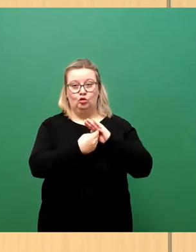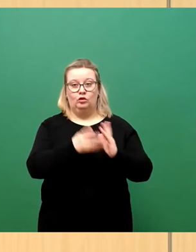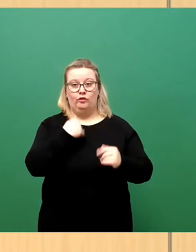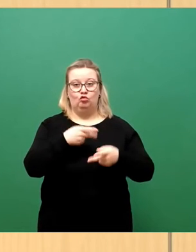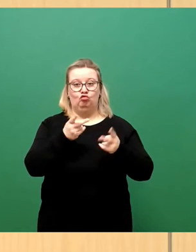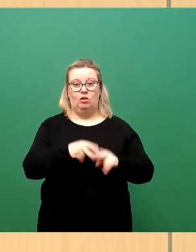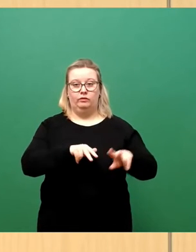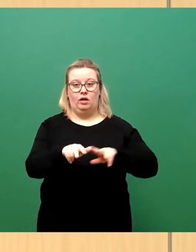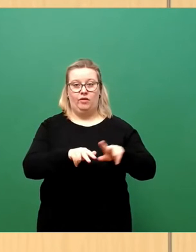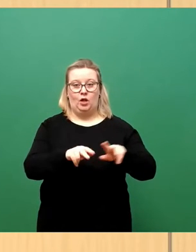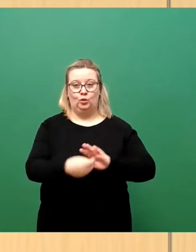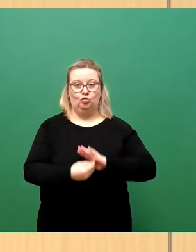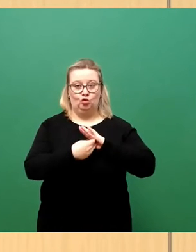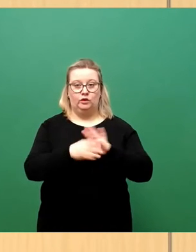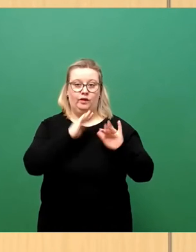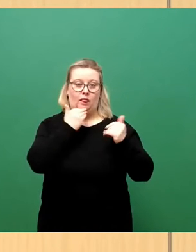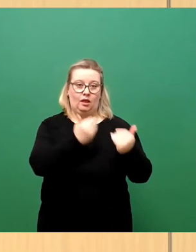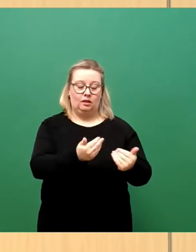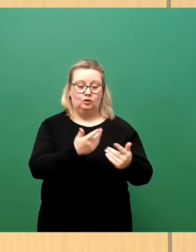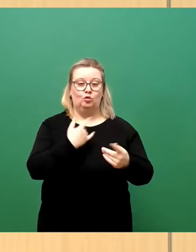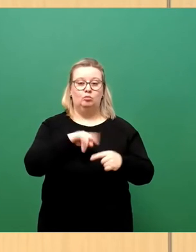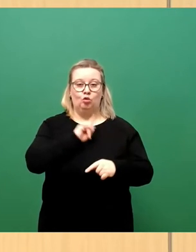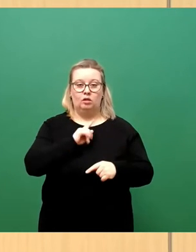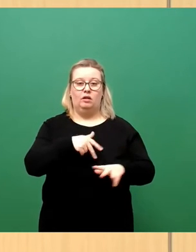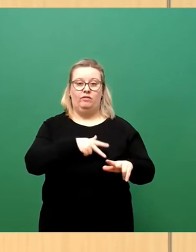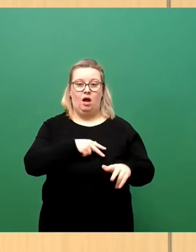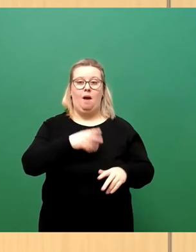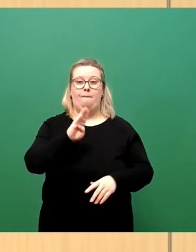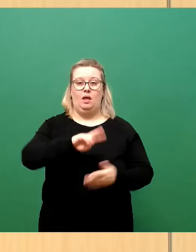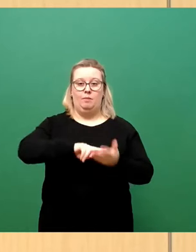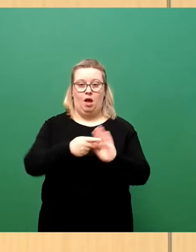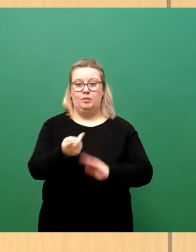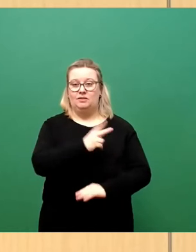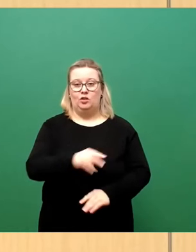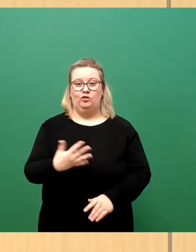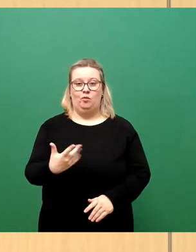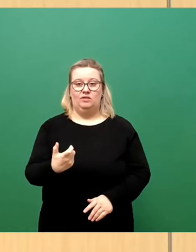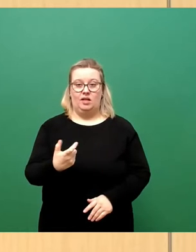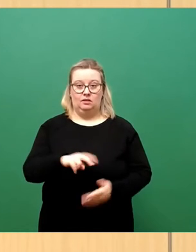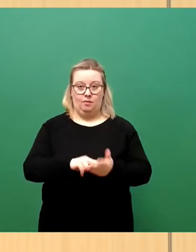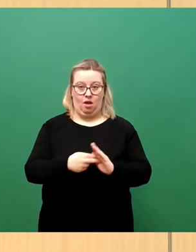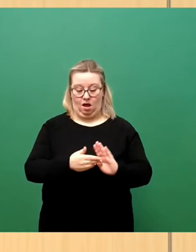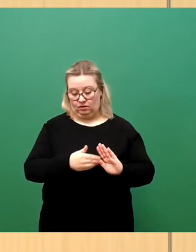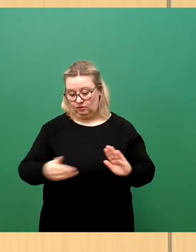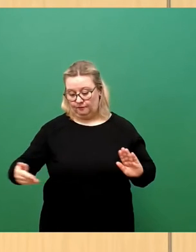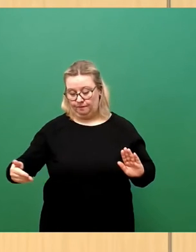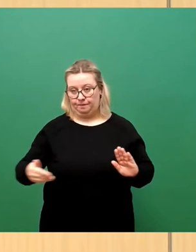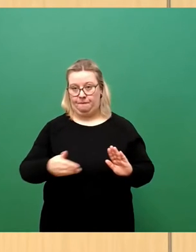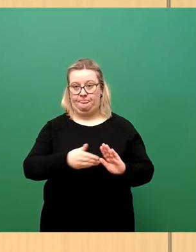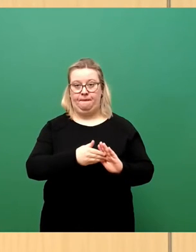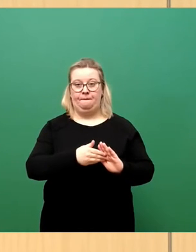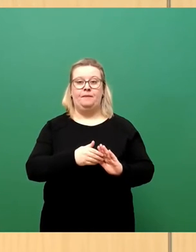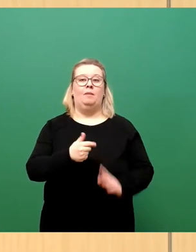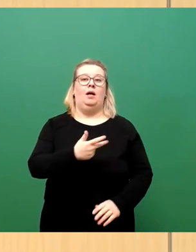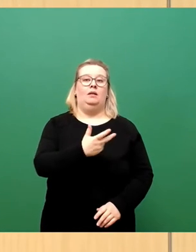Stadtverwaltung in diesem ganzen Prozess. Und bei dem, was so an B-Plänen bis 2025 geplant ist, kommen wir bei den 30%,